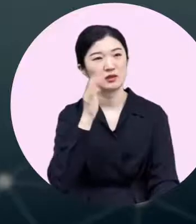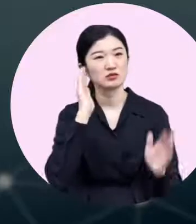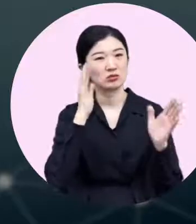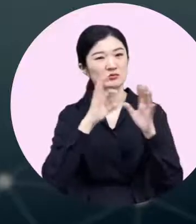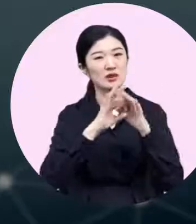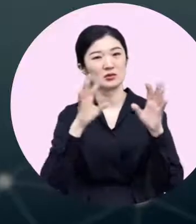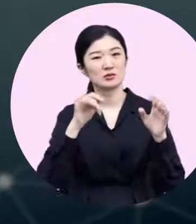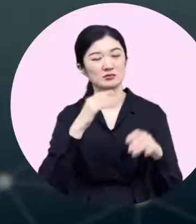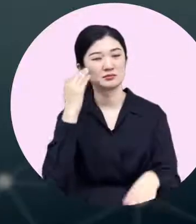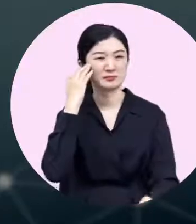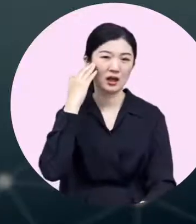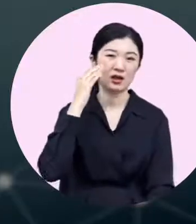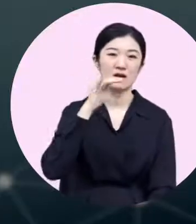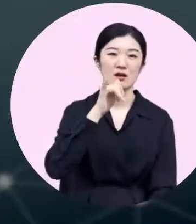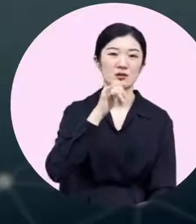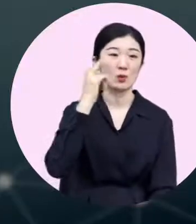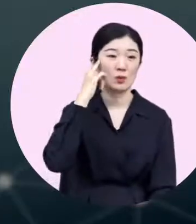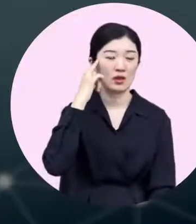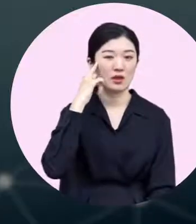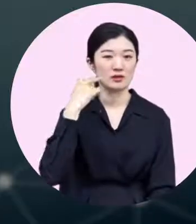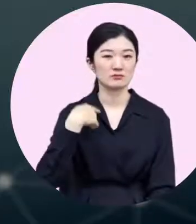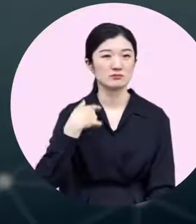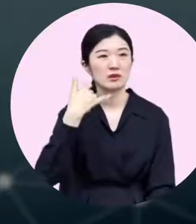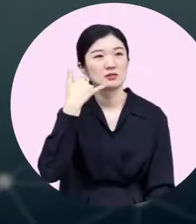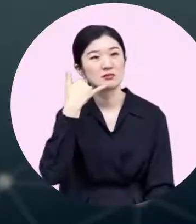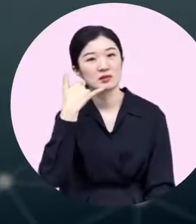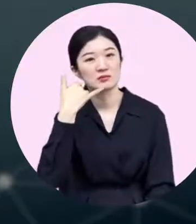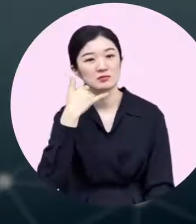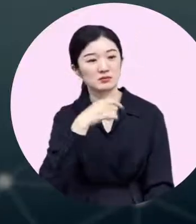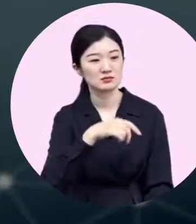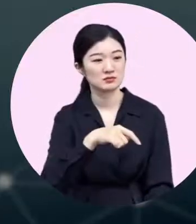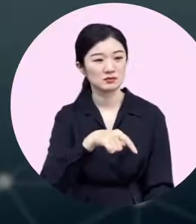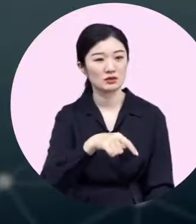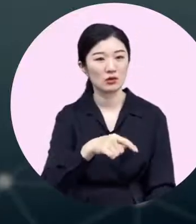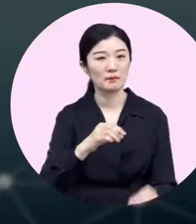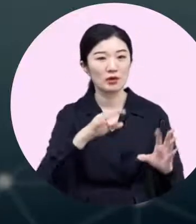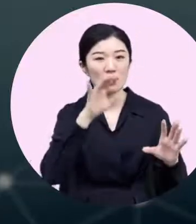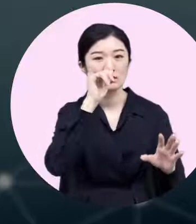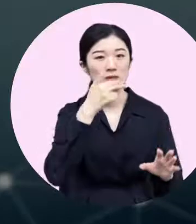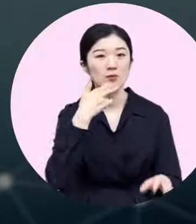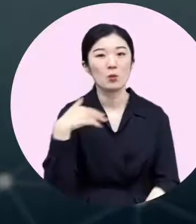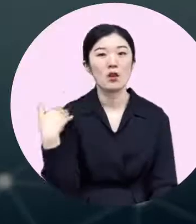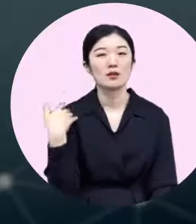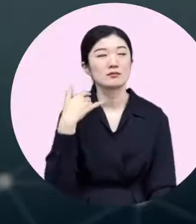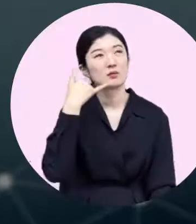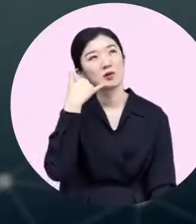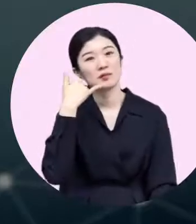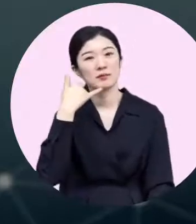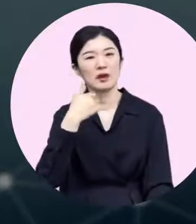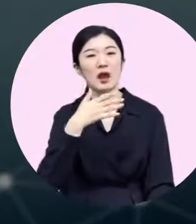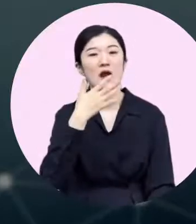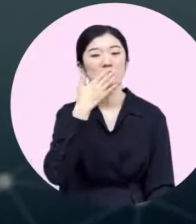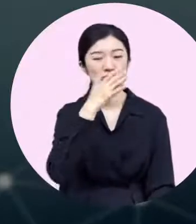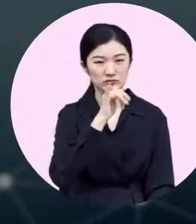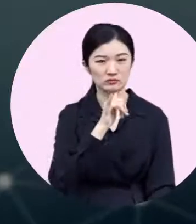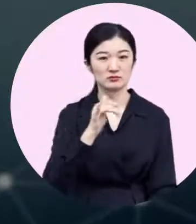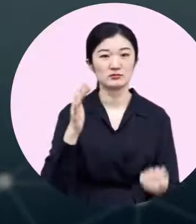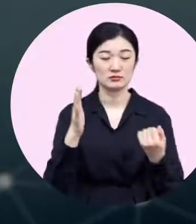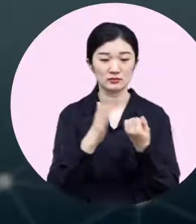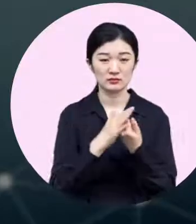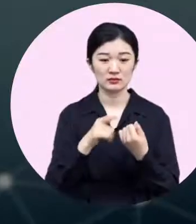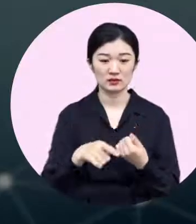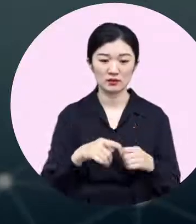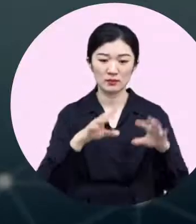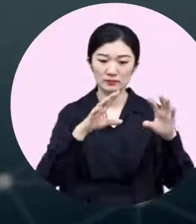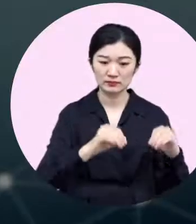없는 말을 할 수도 있고 이게 켜진 줄도 모르고 막 자기 전화를 할 수도 있고 그래요. 그럼 이제 그런 거를 이제 어떻게 음소거를 하고